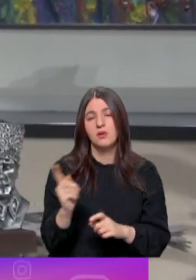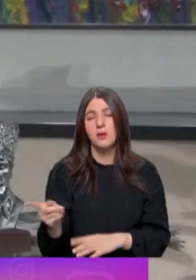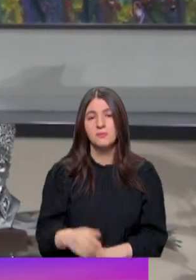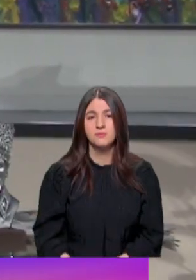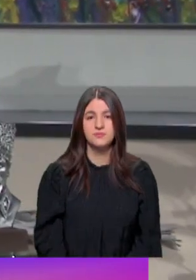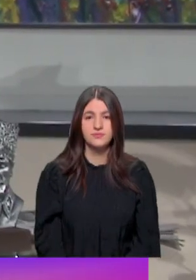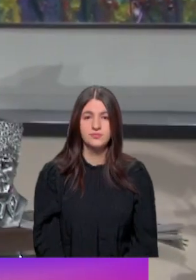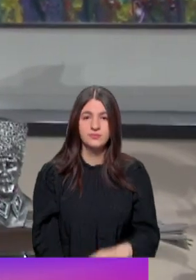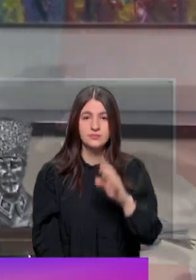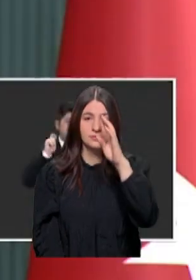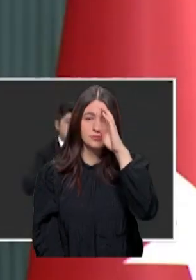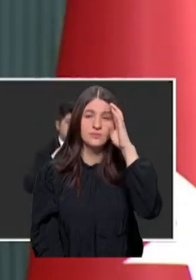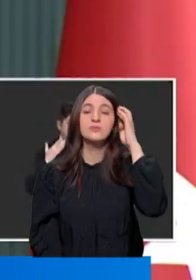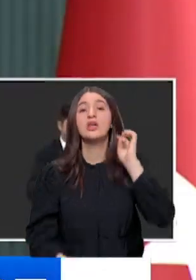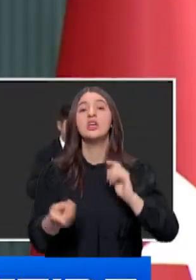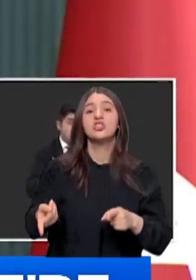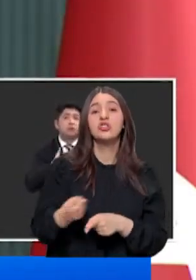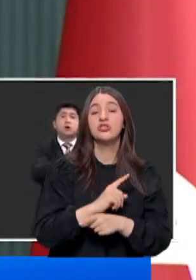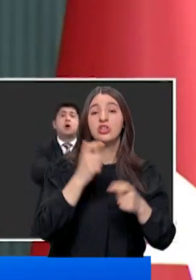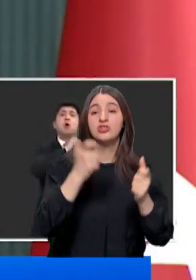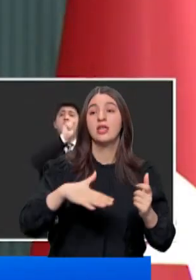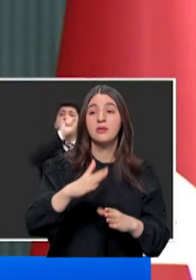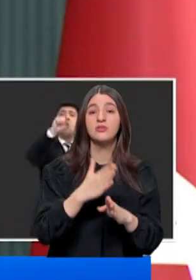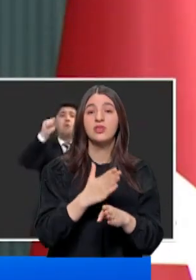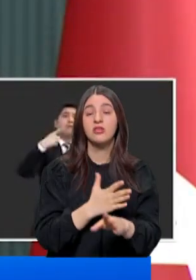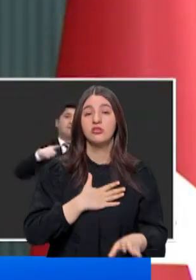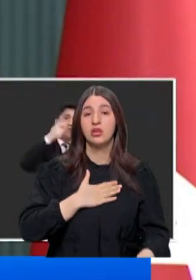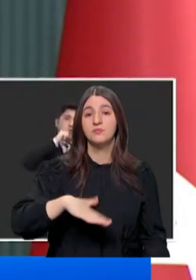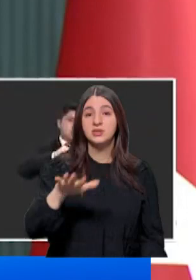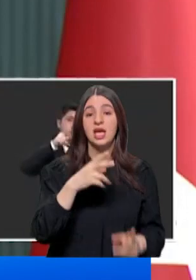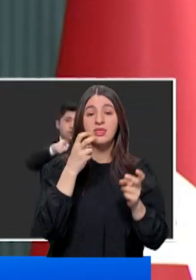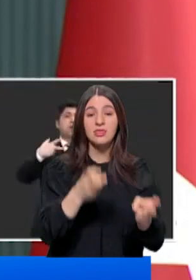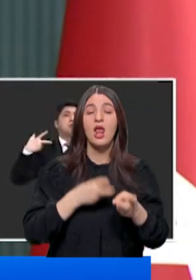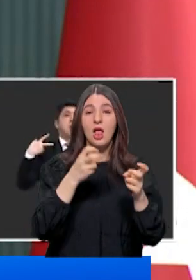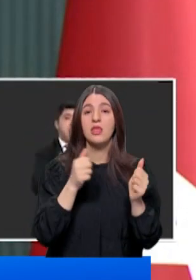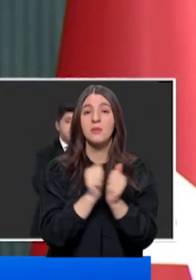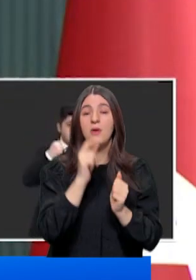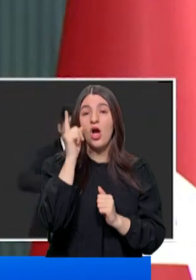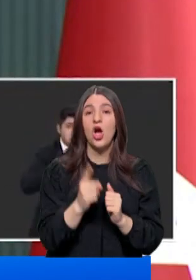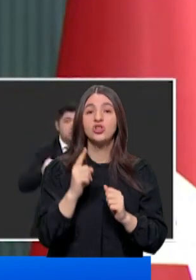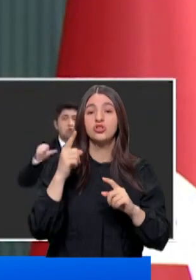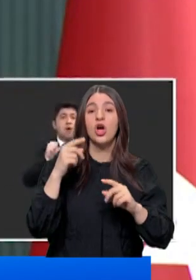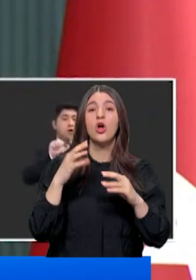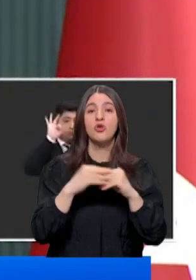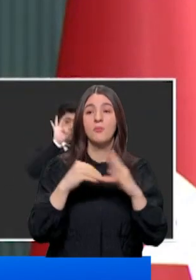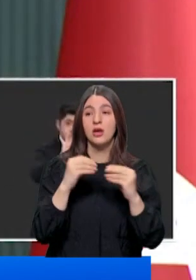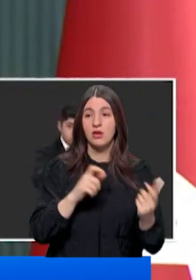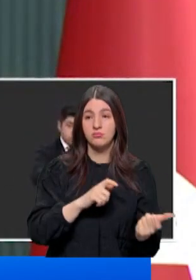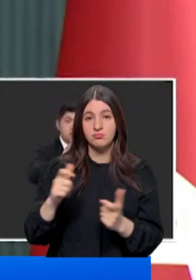getirelim. Çeşitli şehirlerdeki vatandaşlarımızı trenlerle önce Romanya'ya